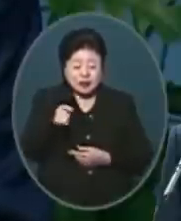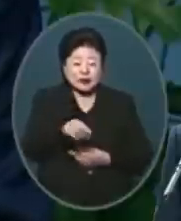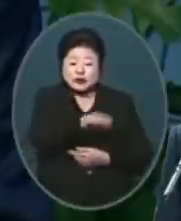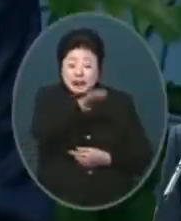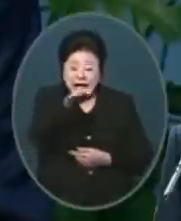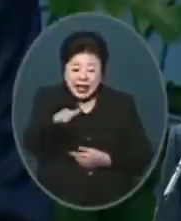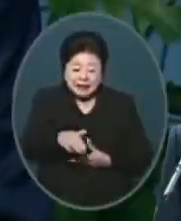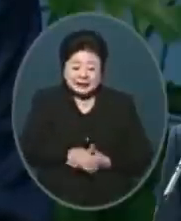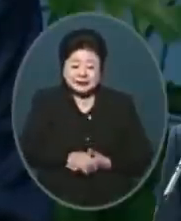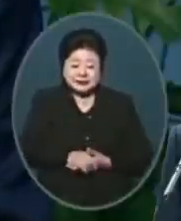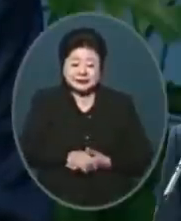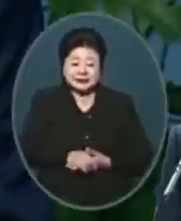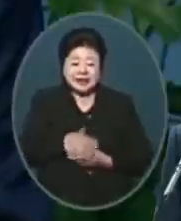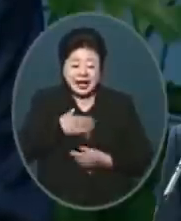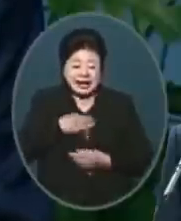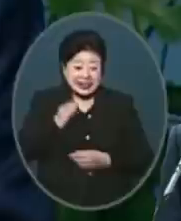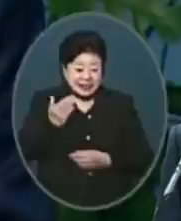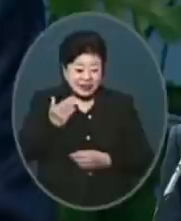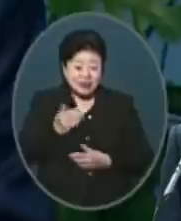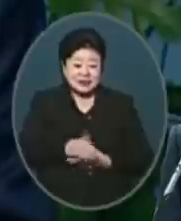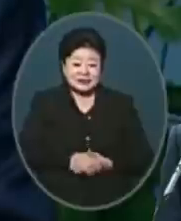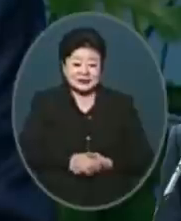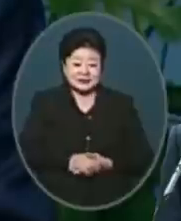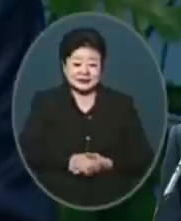우리가 알아야 될 것은